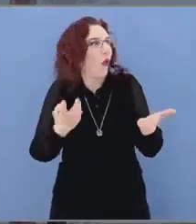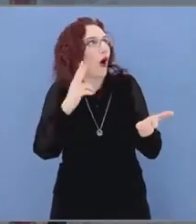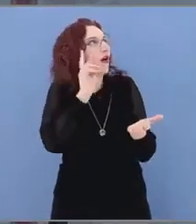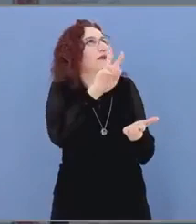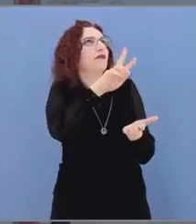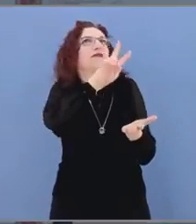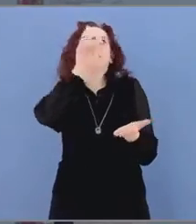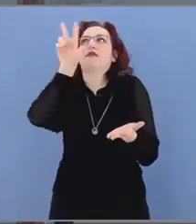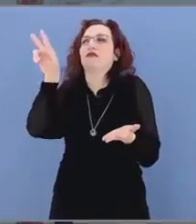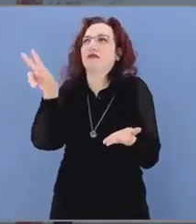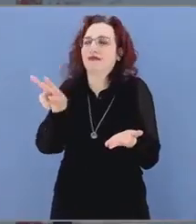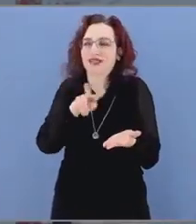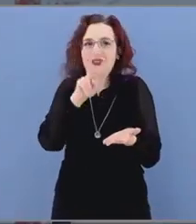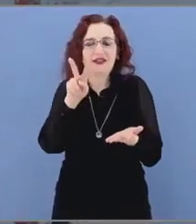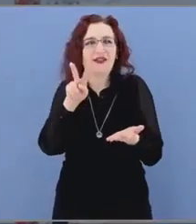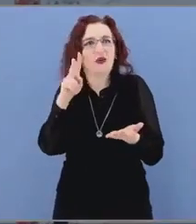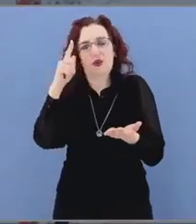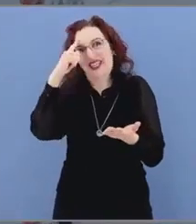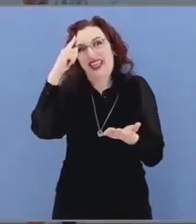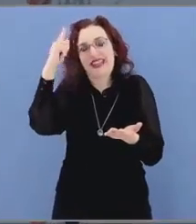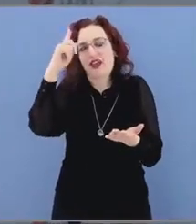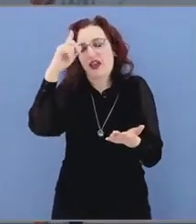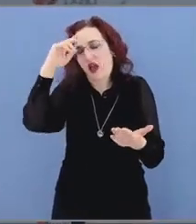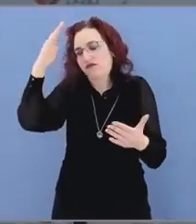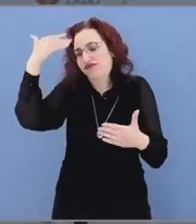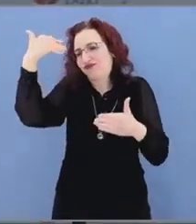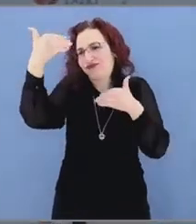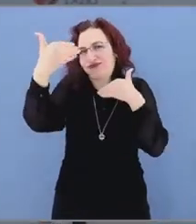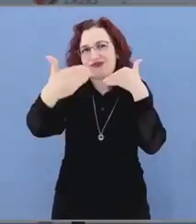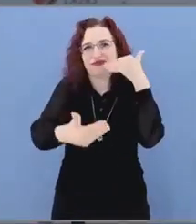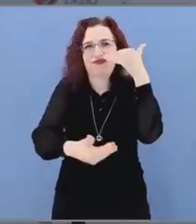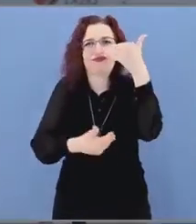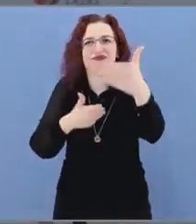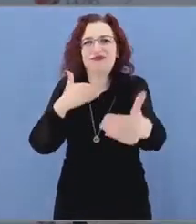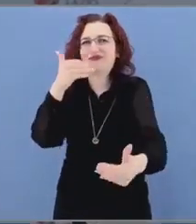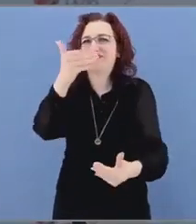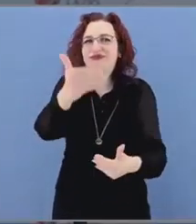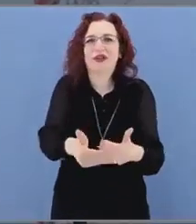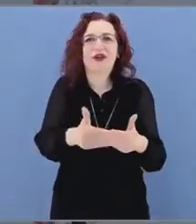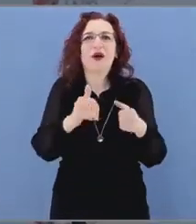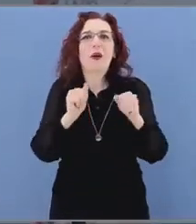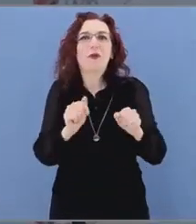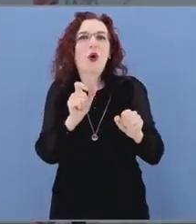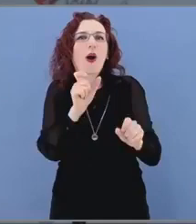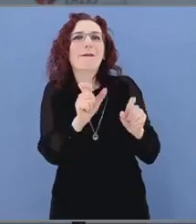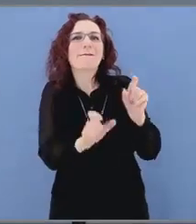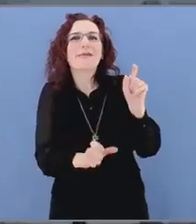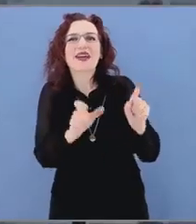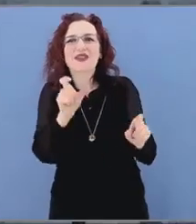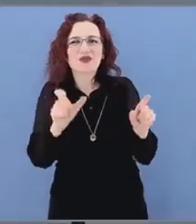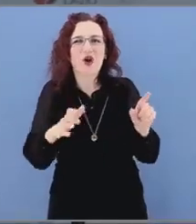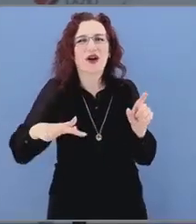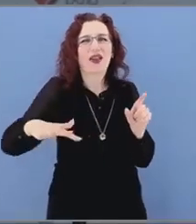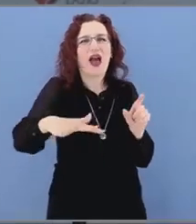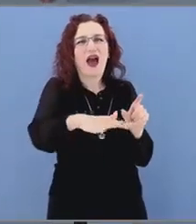permette agli uomini, alle persone che abitano in luoghi che soffrono, che hanno difficoltà proprio nella